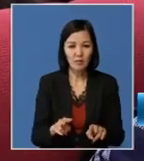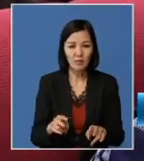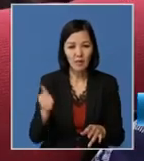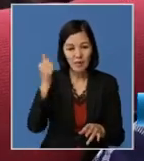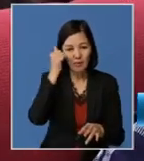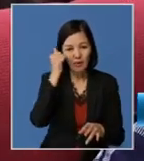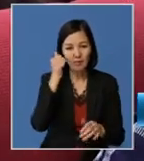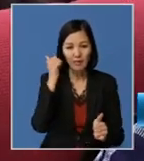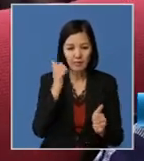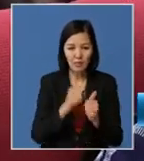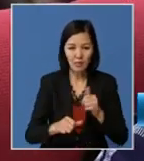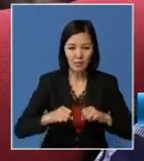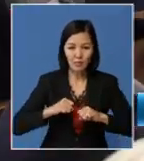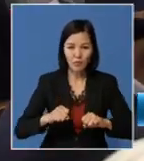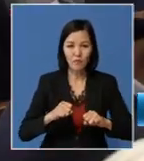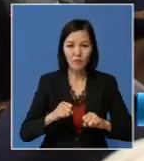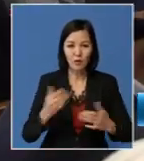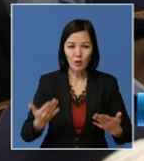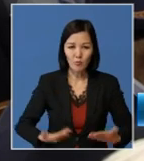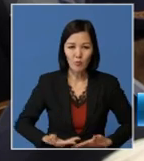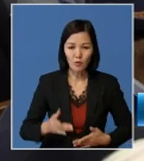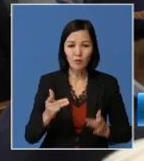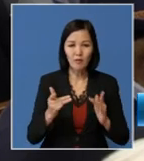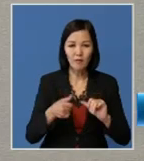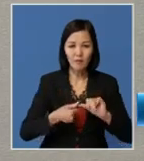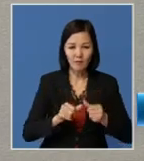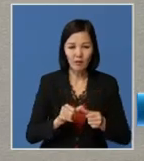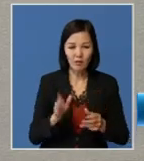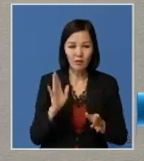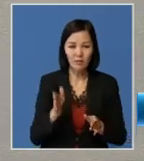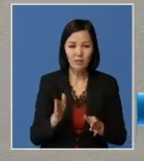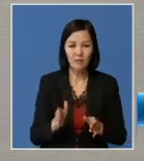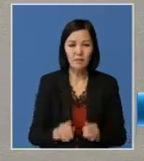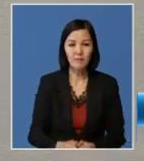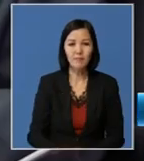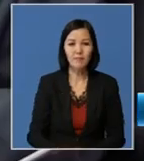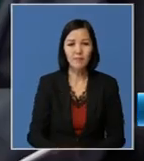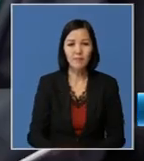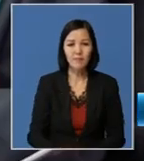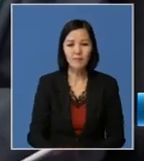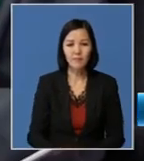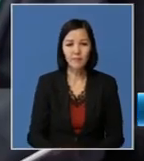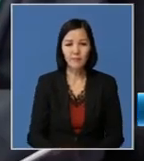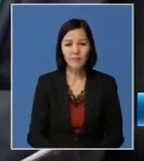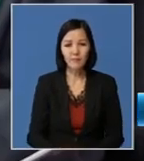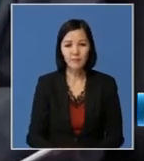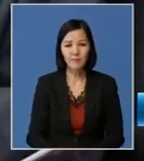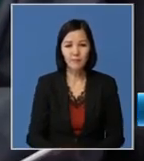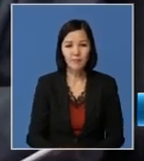подвиге каждого будет жить вечно. Со слезами на глазах говорит легендарная паровоз АПА.